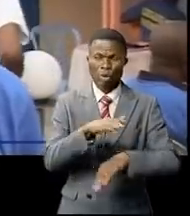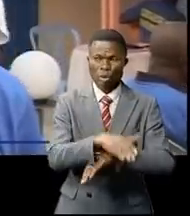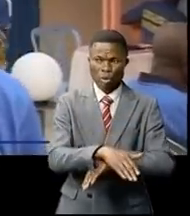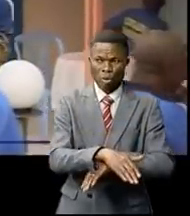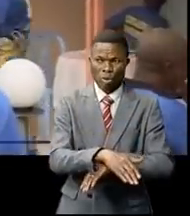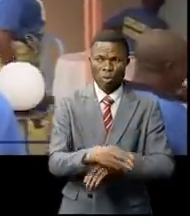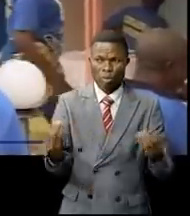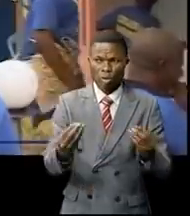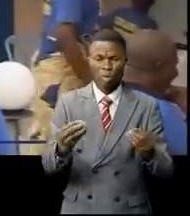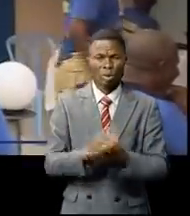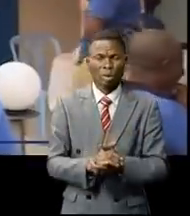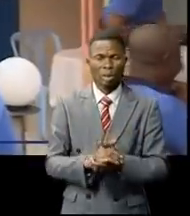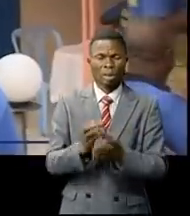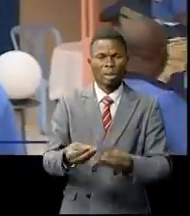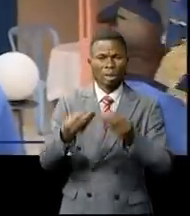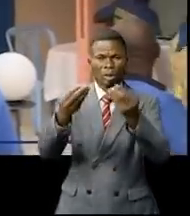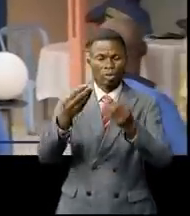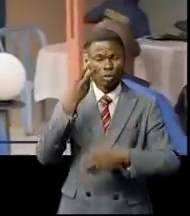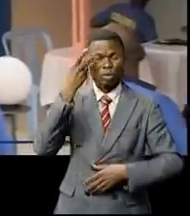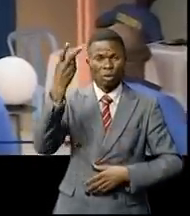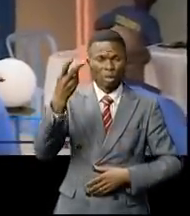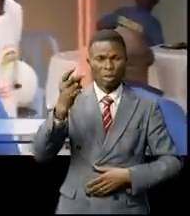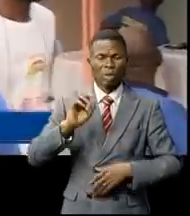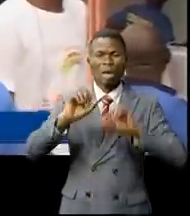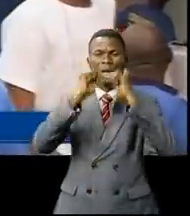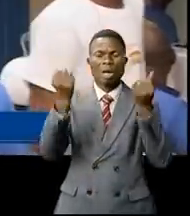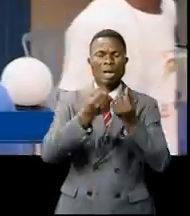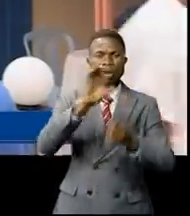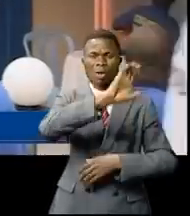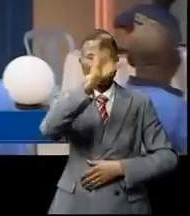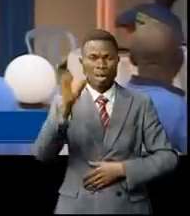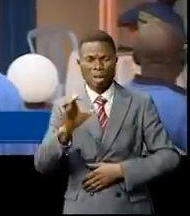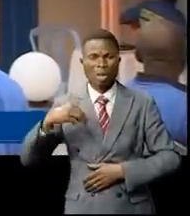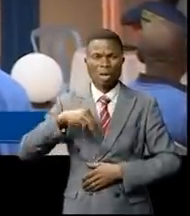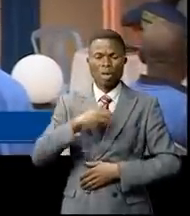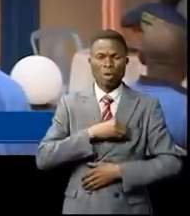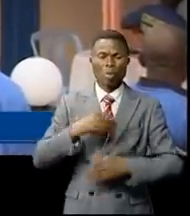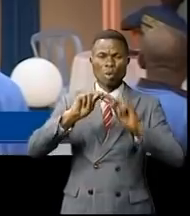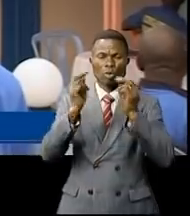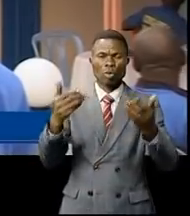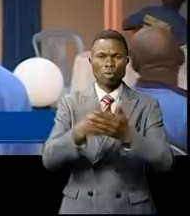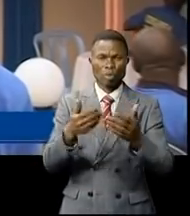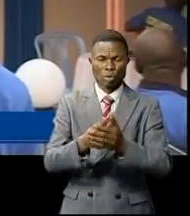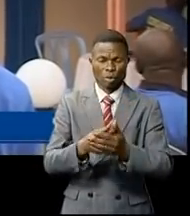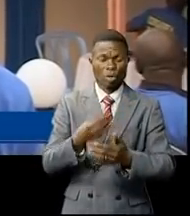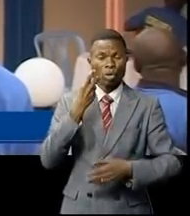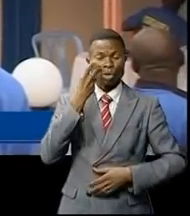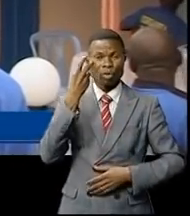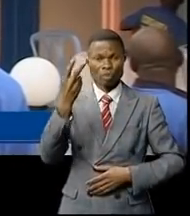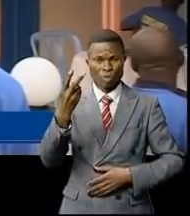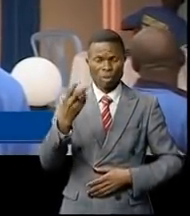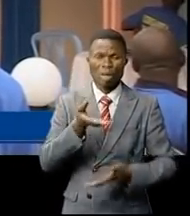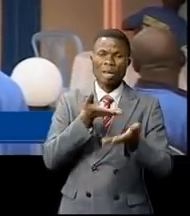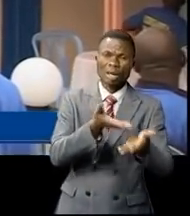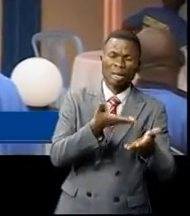là c'est pour transmettre la vision de latran ciel aux membres de la nouvelle salle de kingabwa vision qui consiste à venir en aide